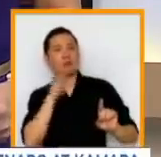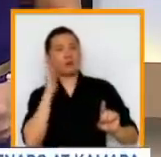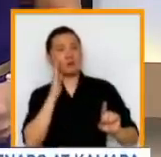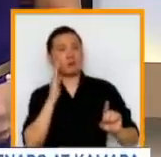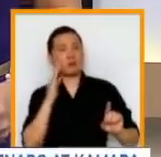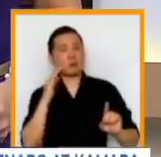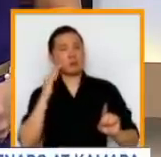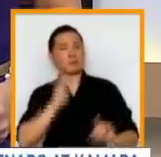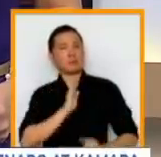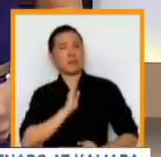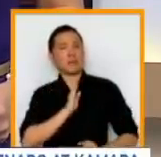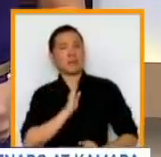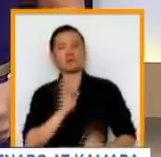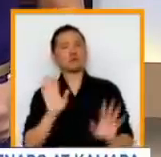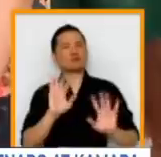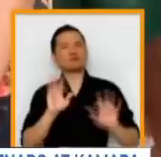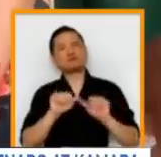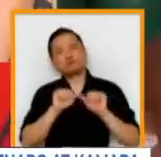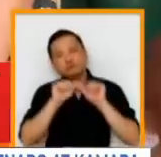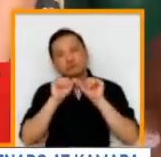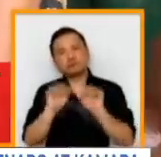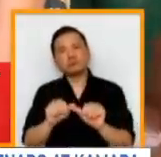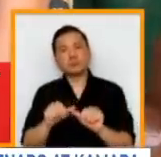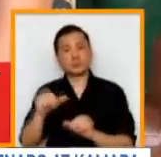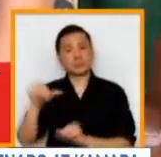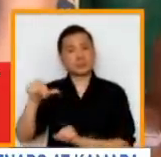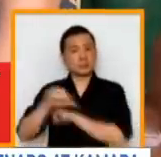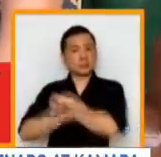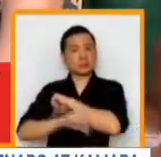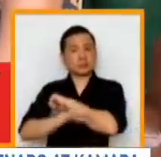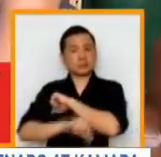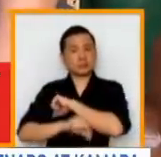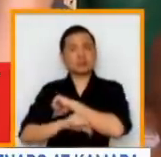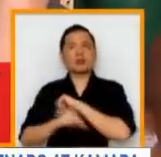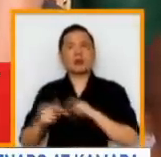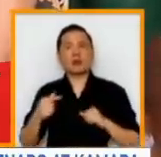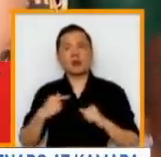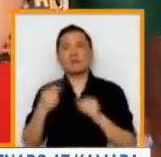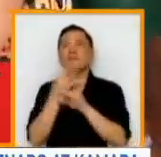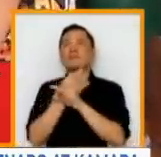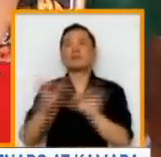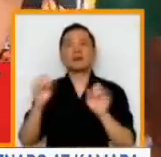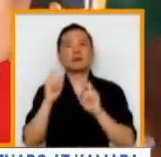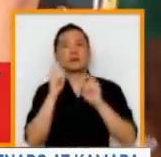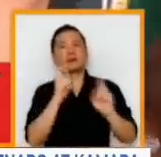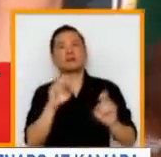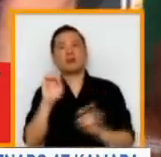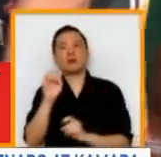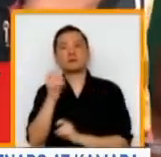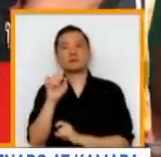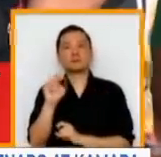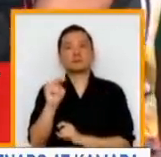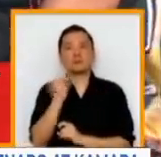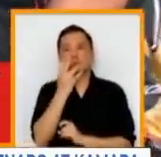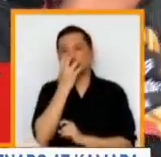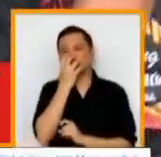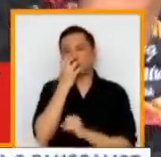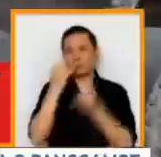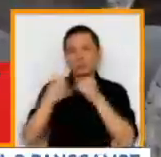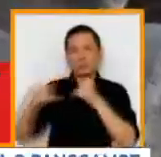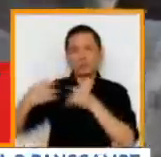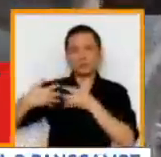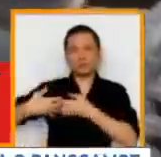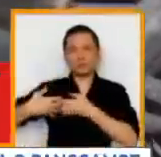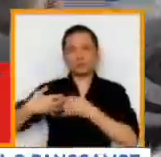negosyanteng taga Quezon Province. Libreng nagpapagamit ng oxygen tank sa mga pasyenteng may COVID, si Arvin Henove na taga